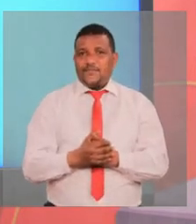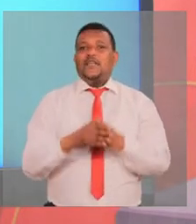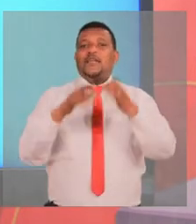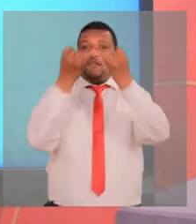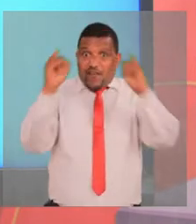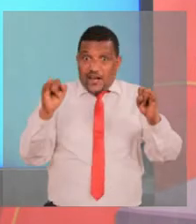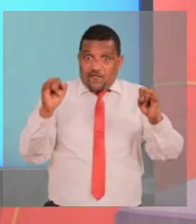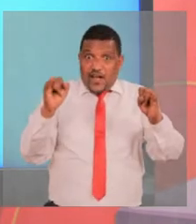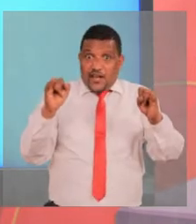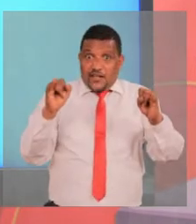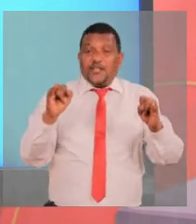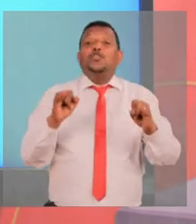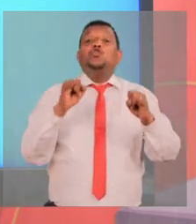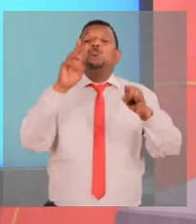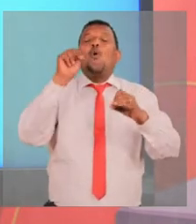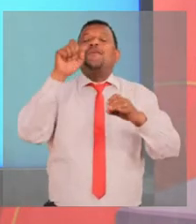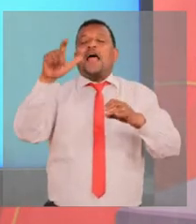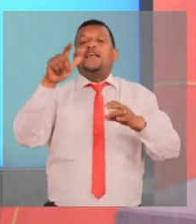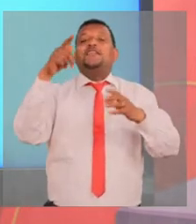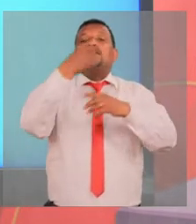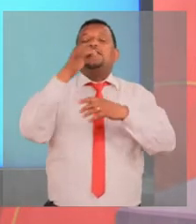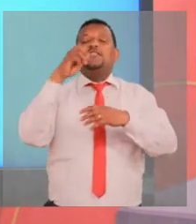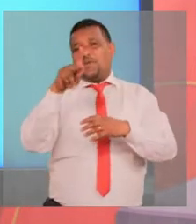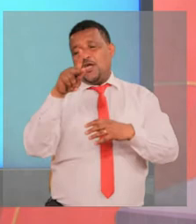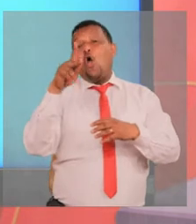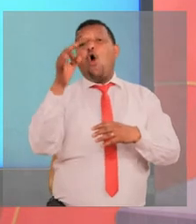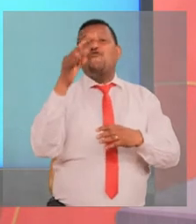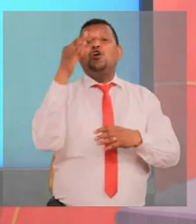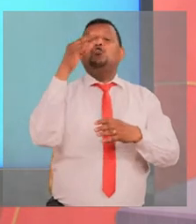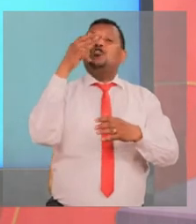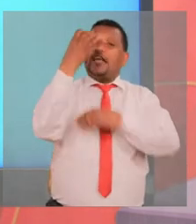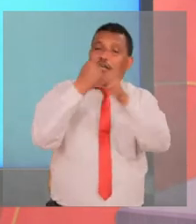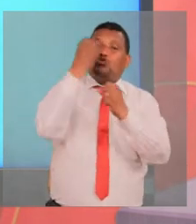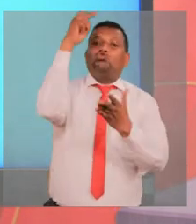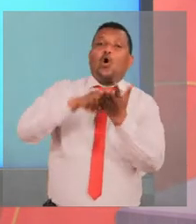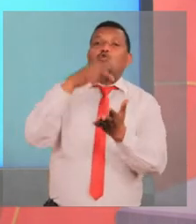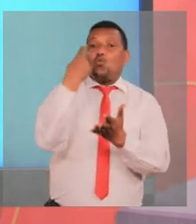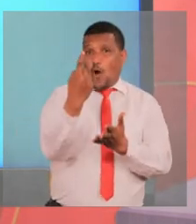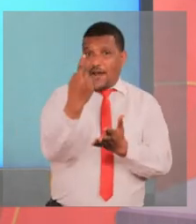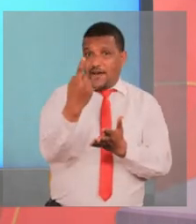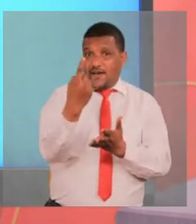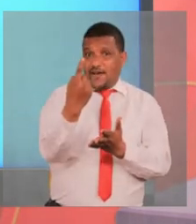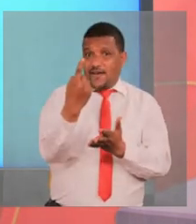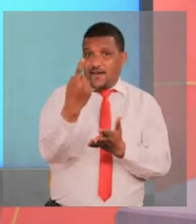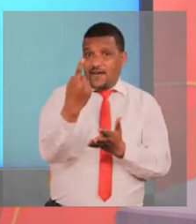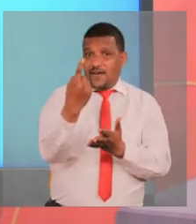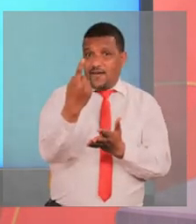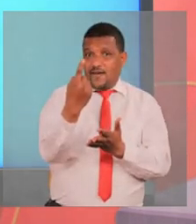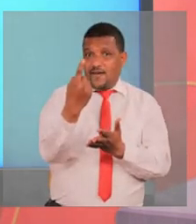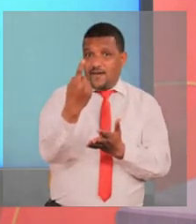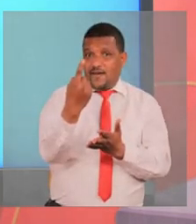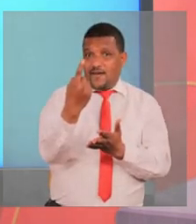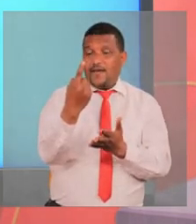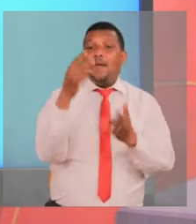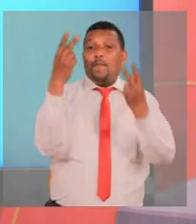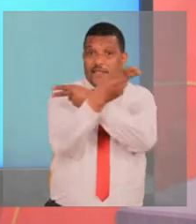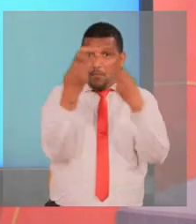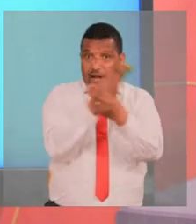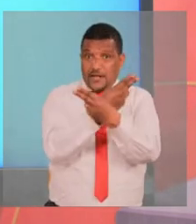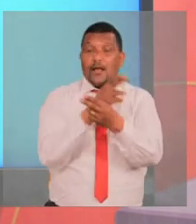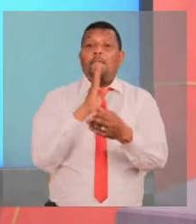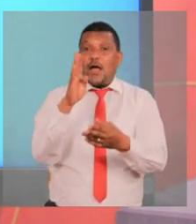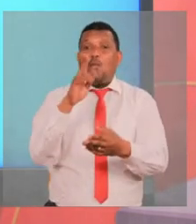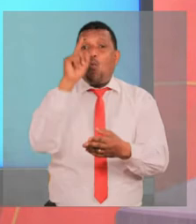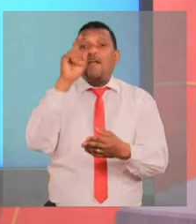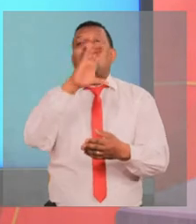और जी भाई धनु मीन राशि टीम ऑफ द ईयर 0 की मृत्यु फ्लाइट